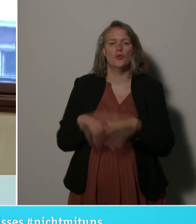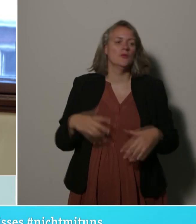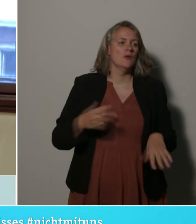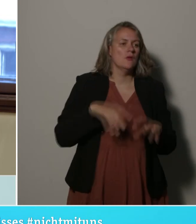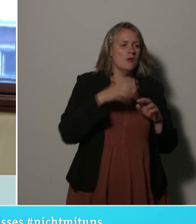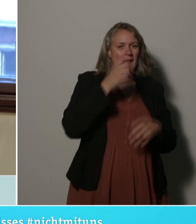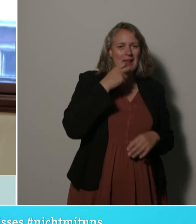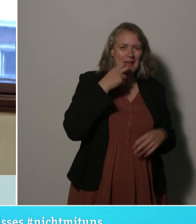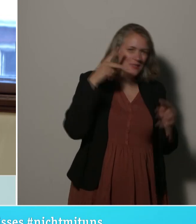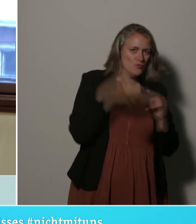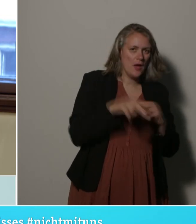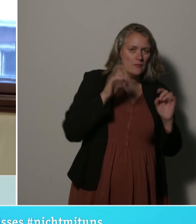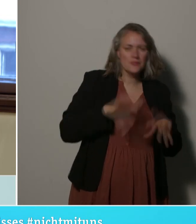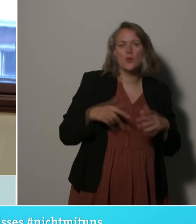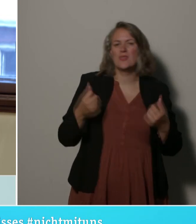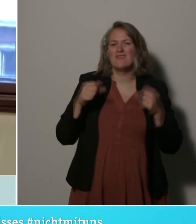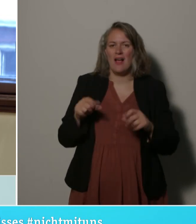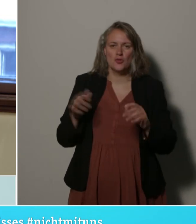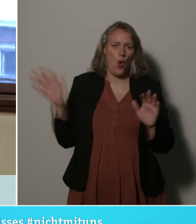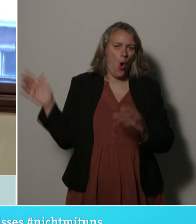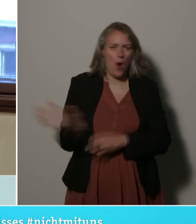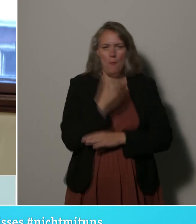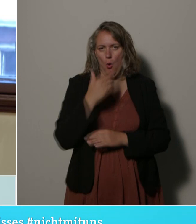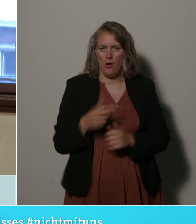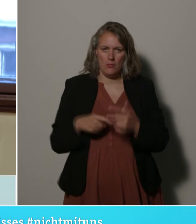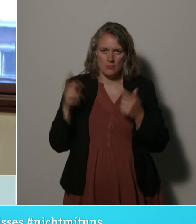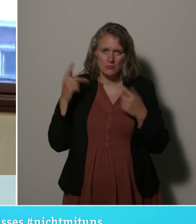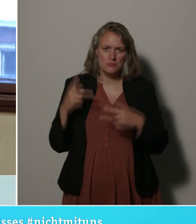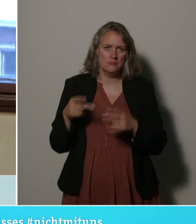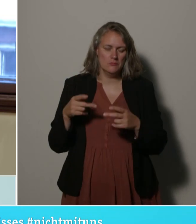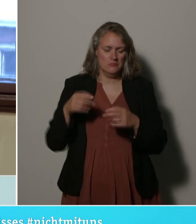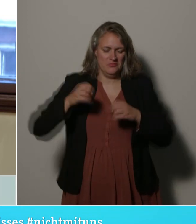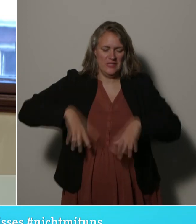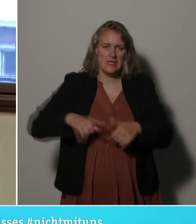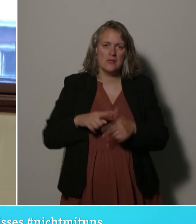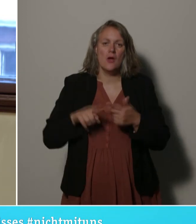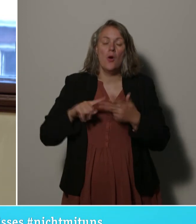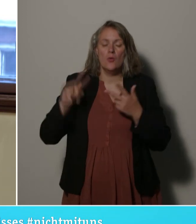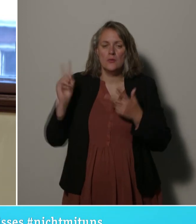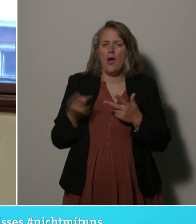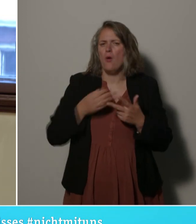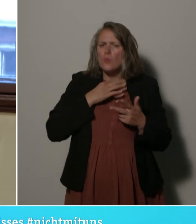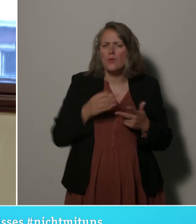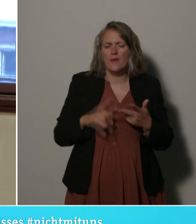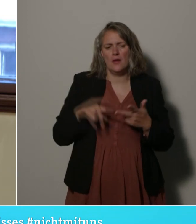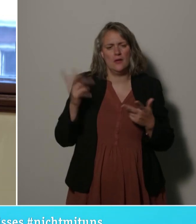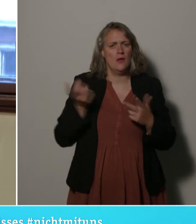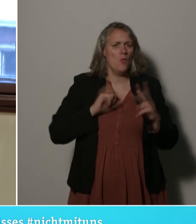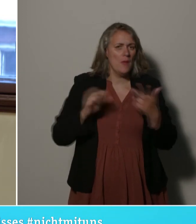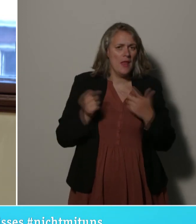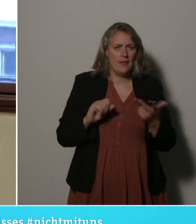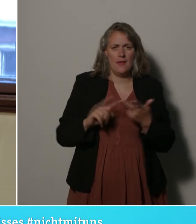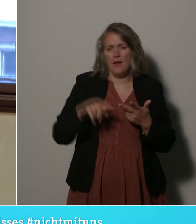auch für uns wichtige Anliegen, genauso wie die Möglichkeit einer Mobilität für alle Menschen unabhängig